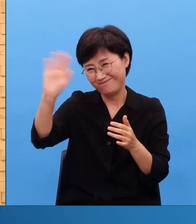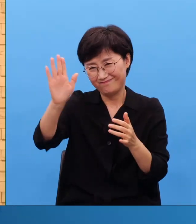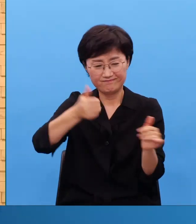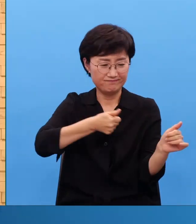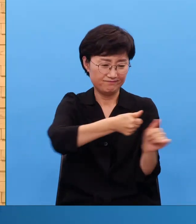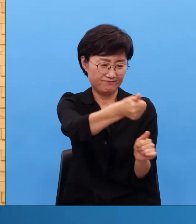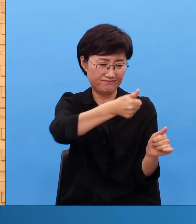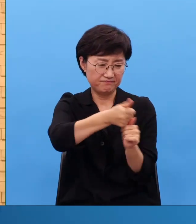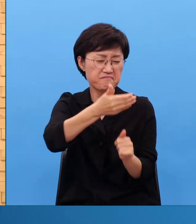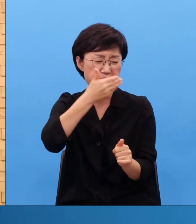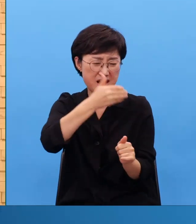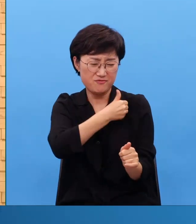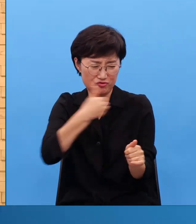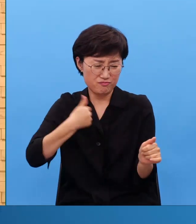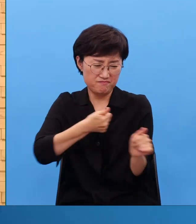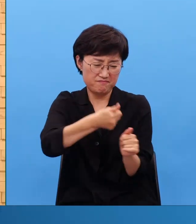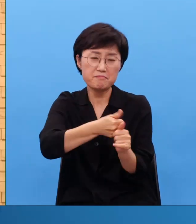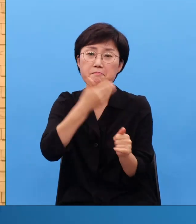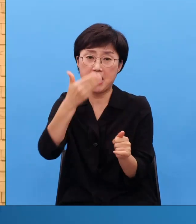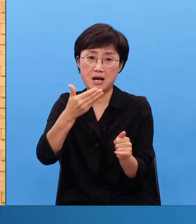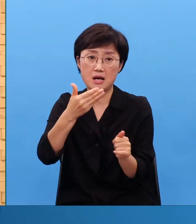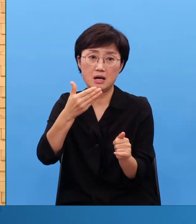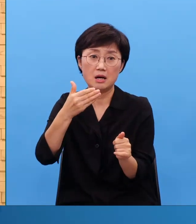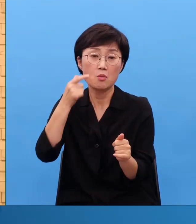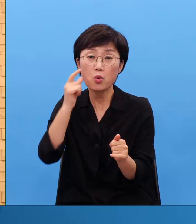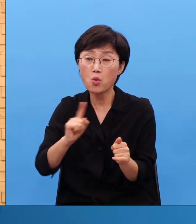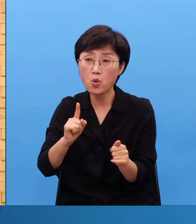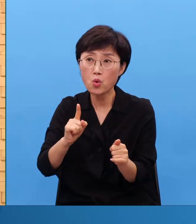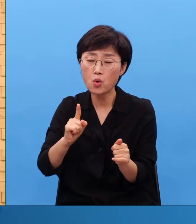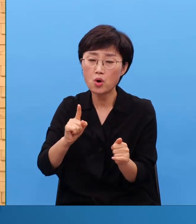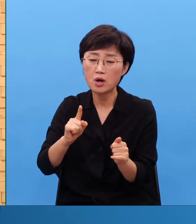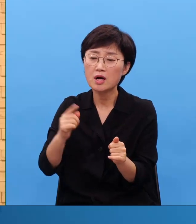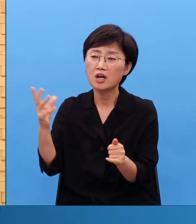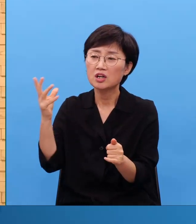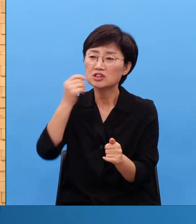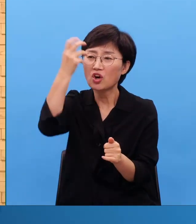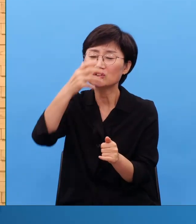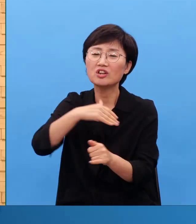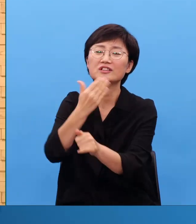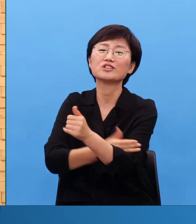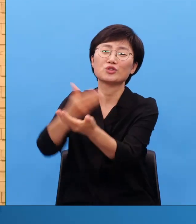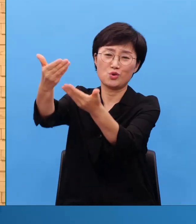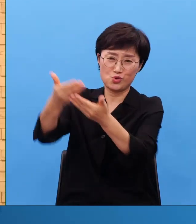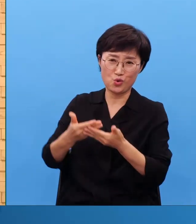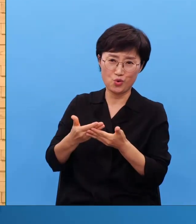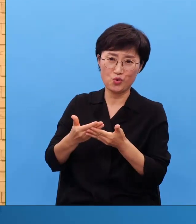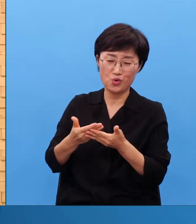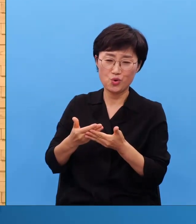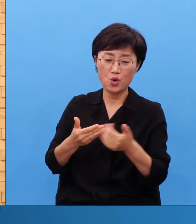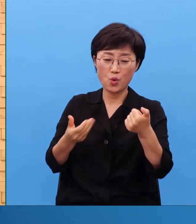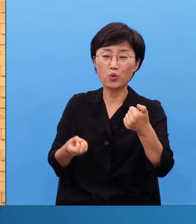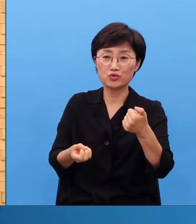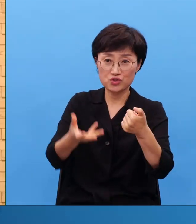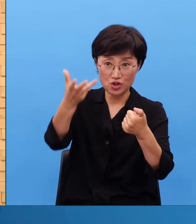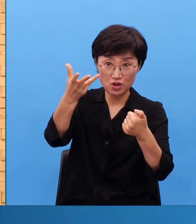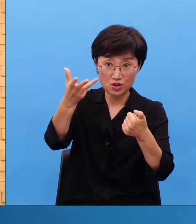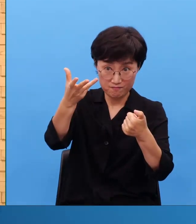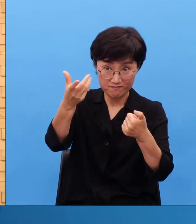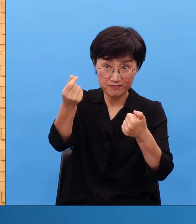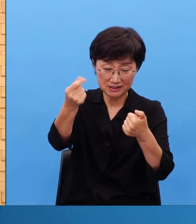can 능력을 overcome them, 주겠다. and I'll give you that power. 그게 오순절이에요. That is the 세 Pentecost. 절기는 대단한 겁니다. So these three feasts is something 그리고